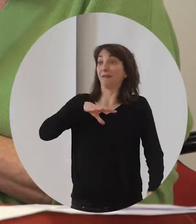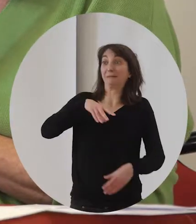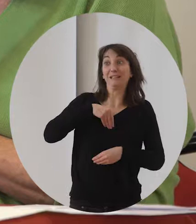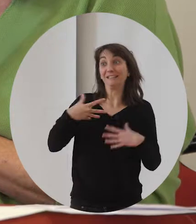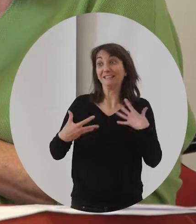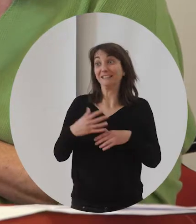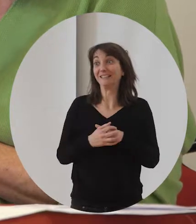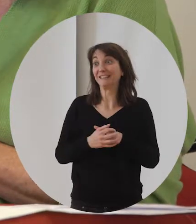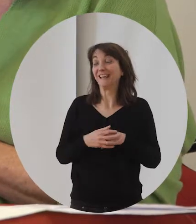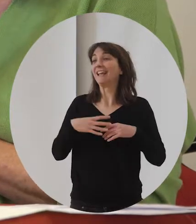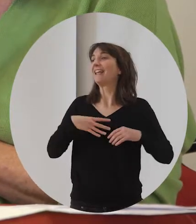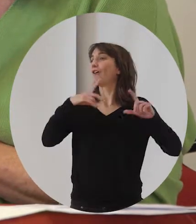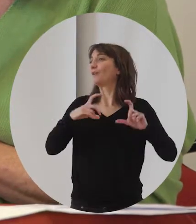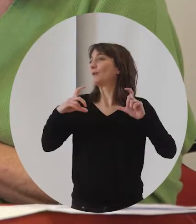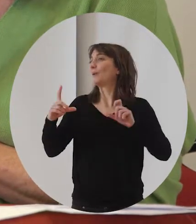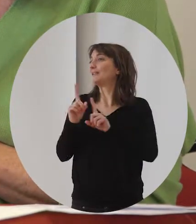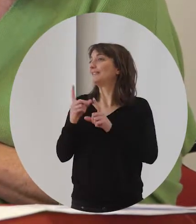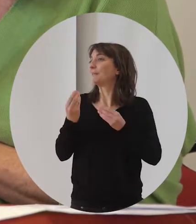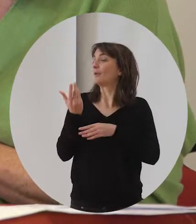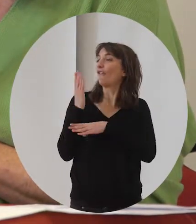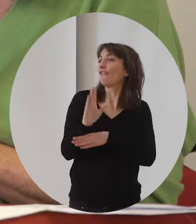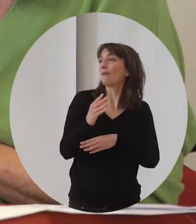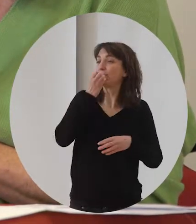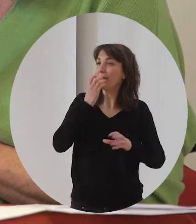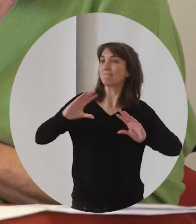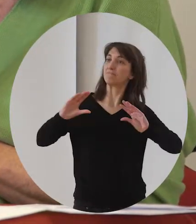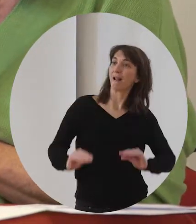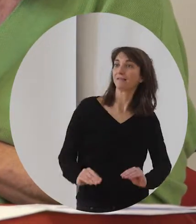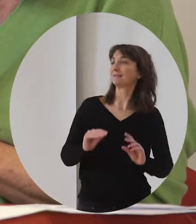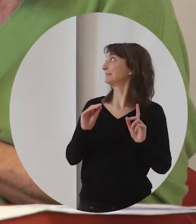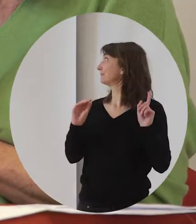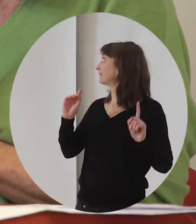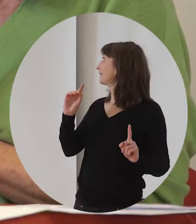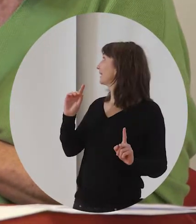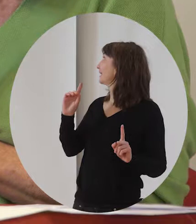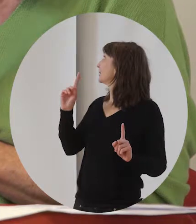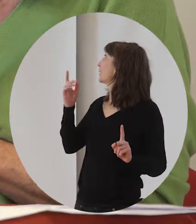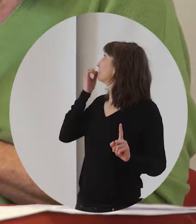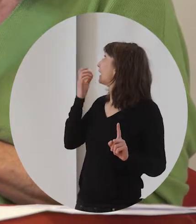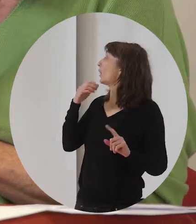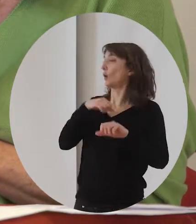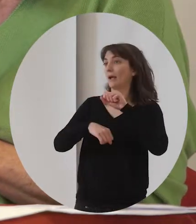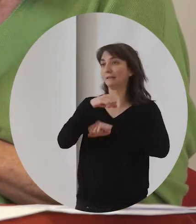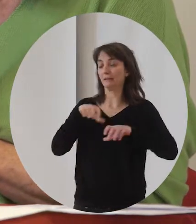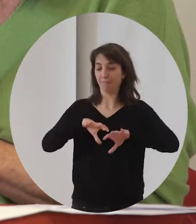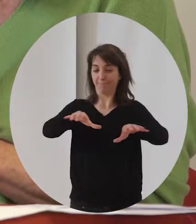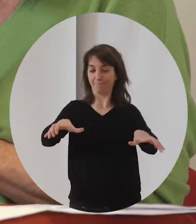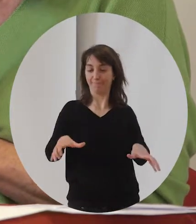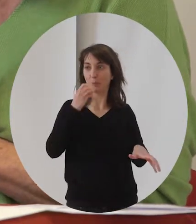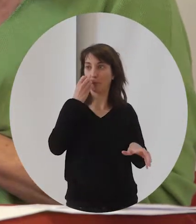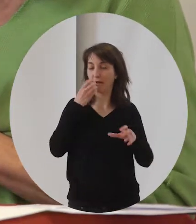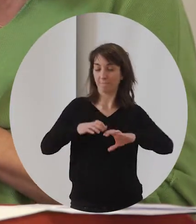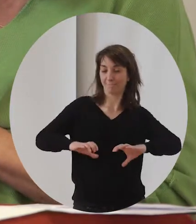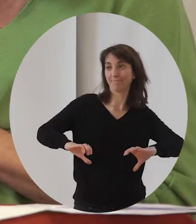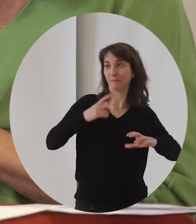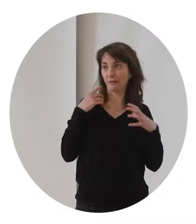deux photos qui montrent des enfants qui sont hyper bien installés parce qu'il y a eu un dispositif qui a été mis en place pour qu'ils se sentent